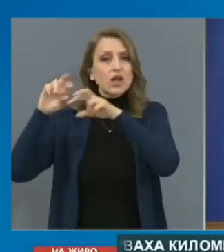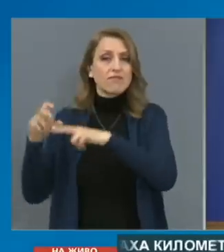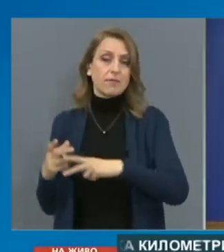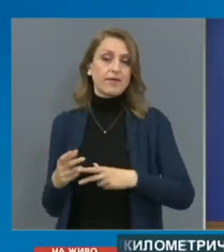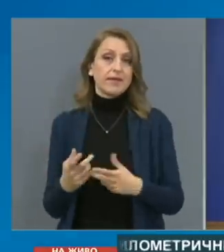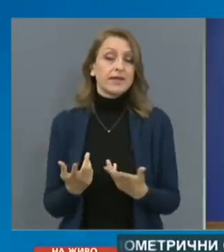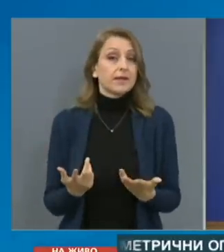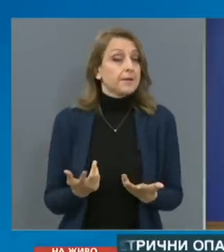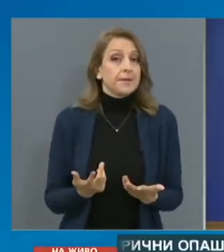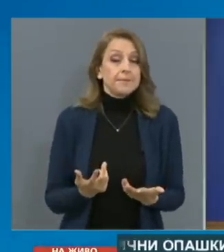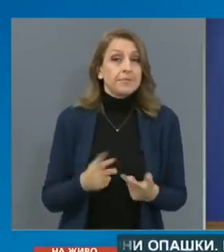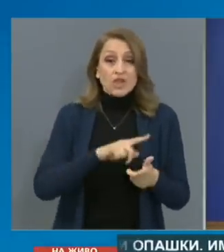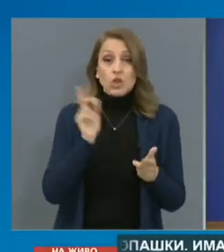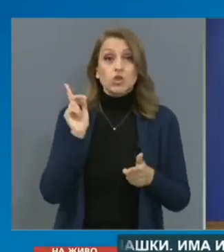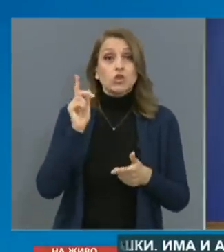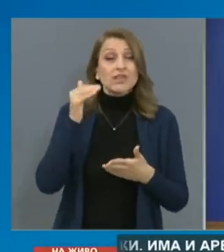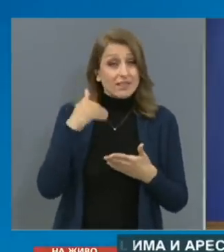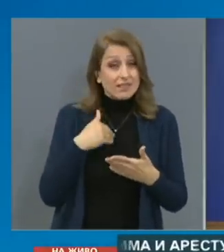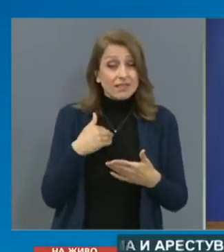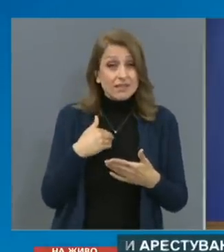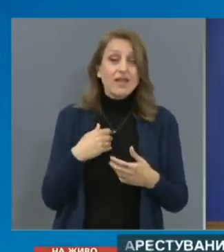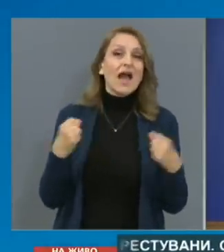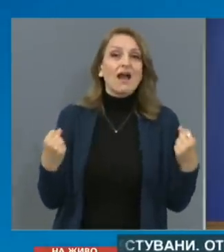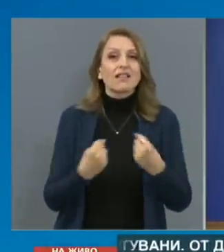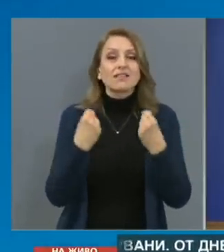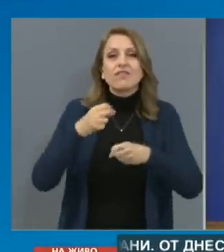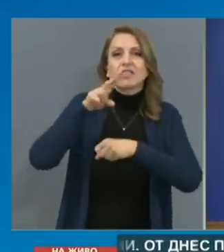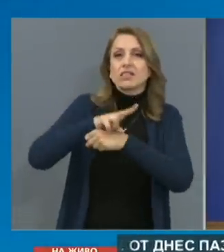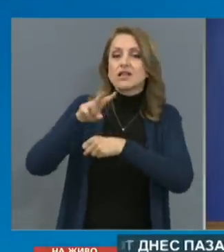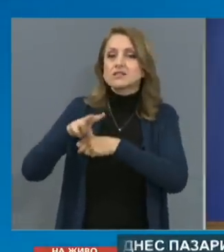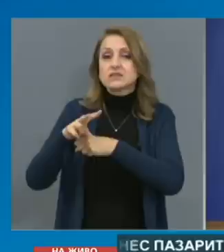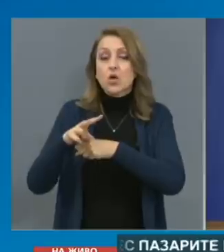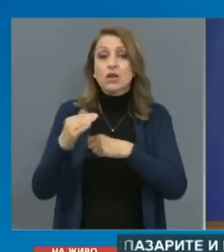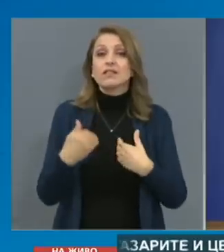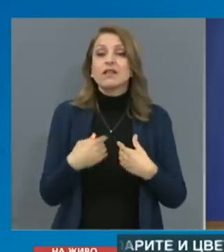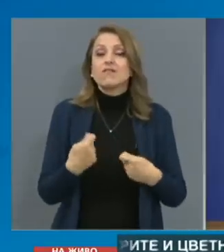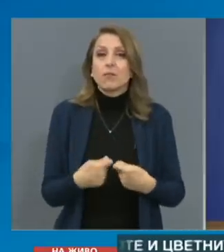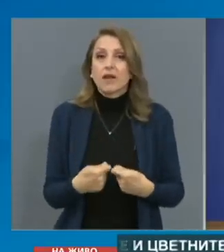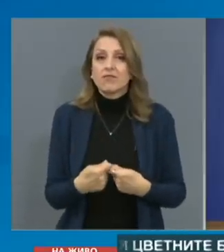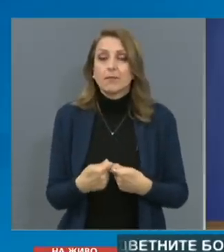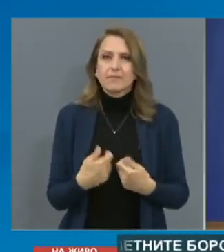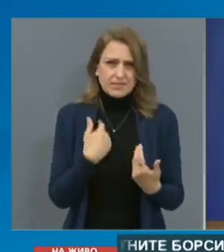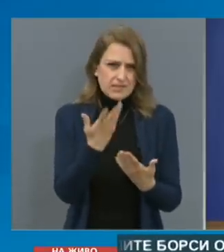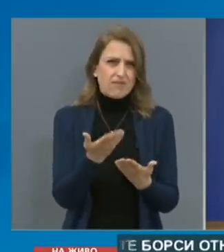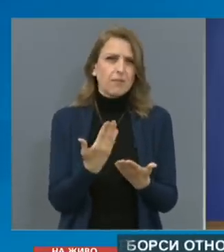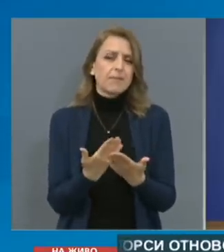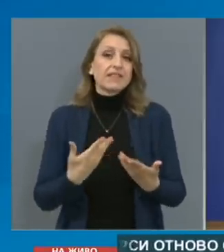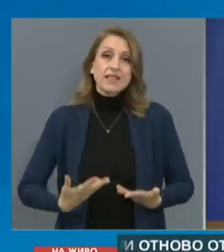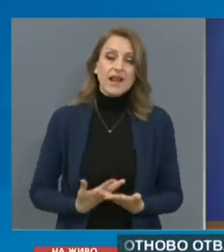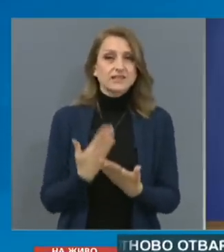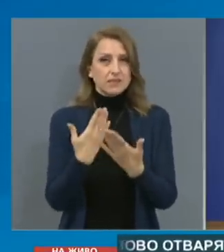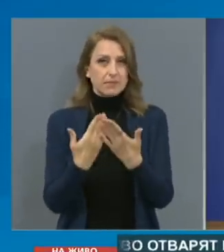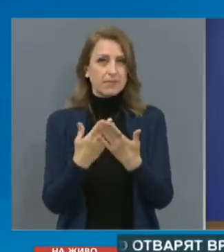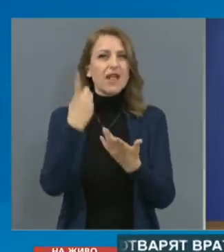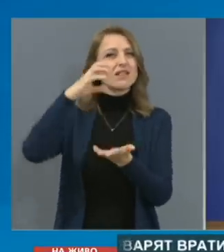карантина. До там се стига при активния надзор, че ние, просто като интересен пример, в единия от